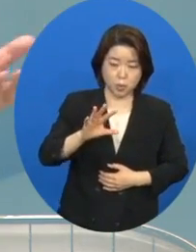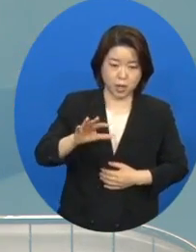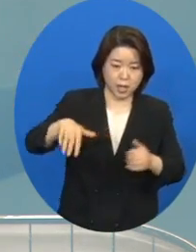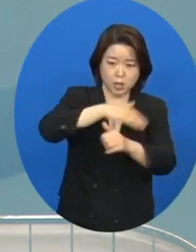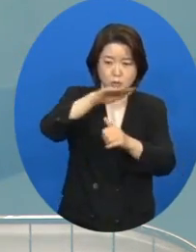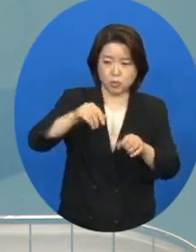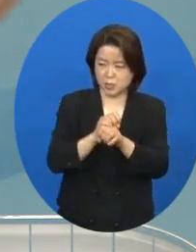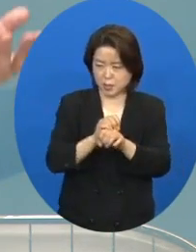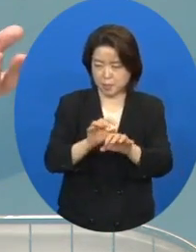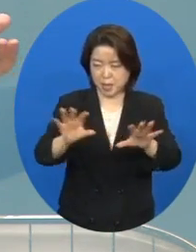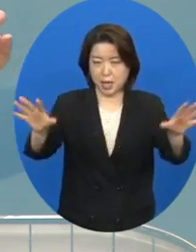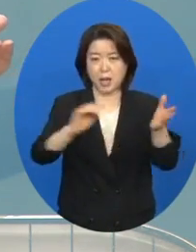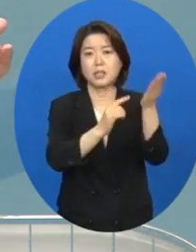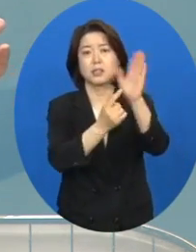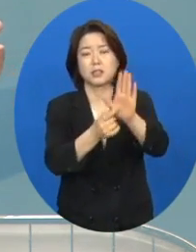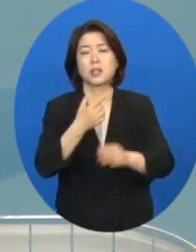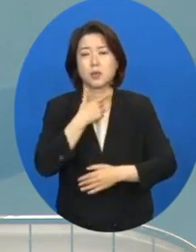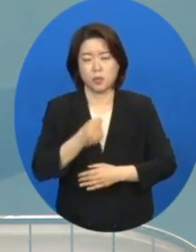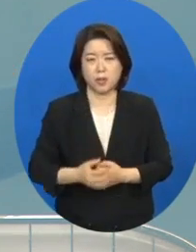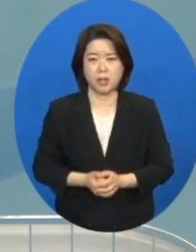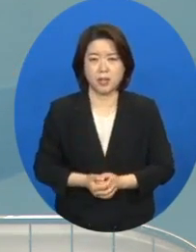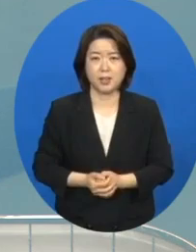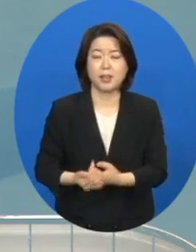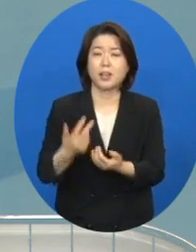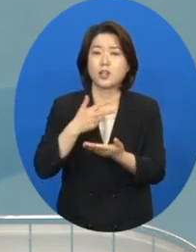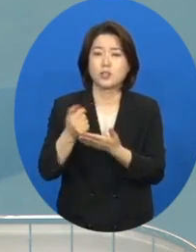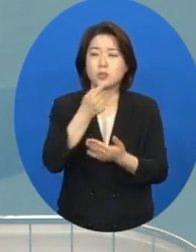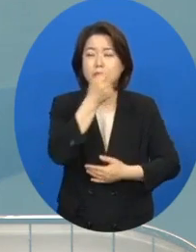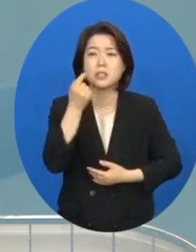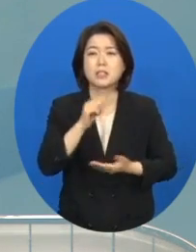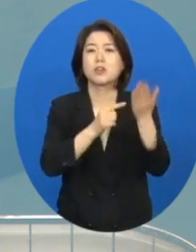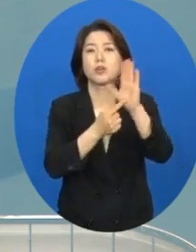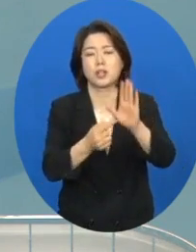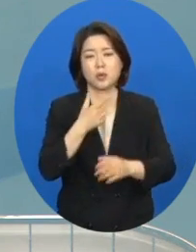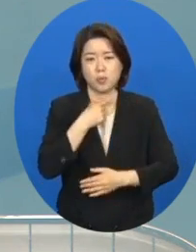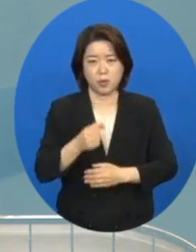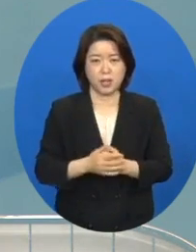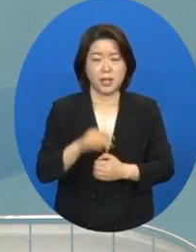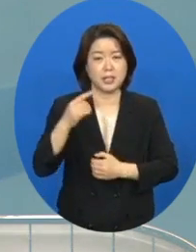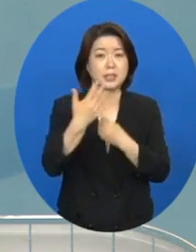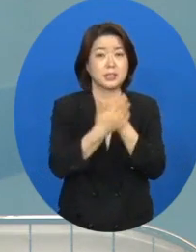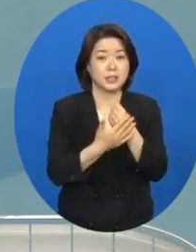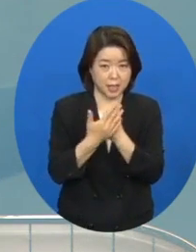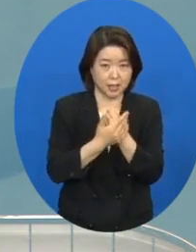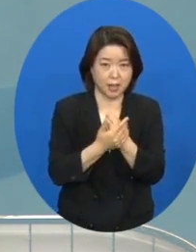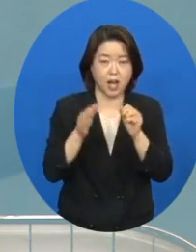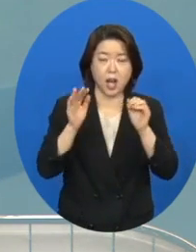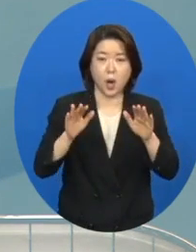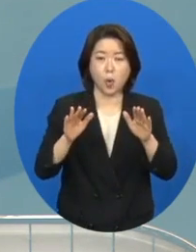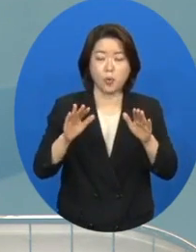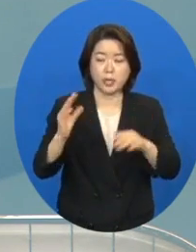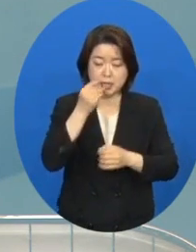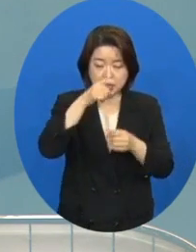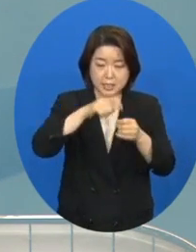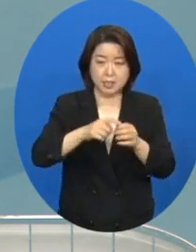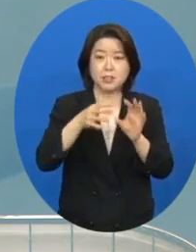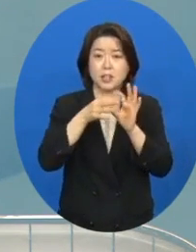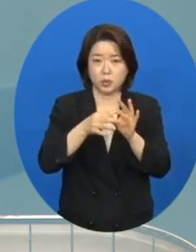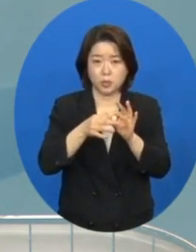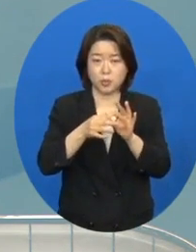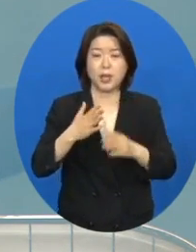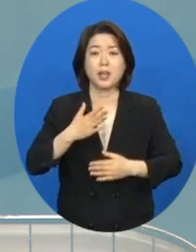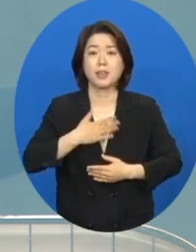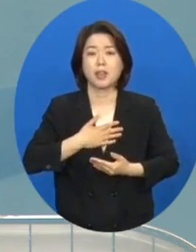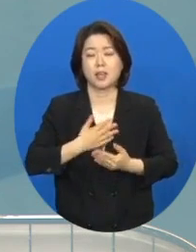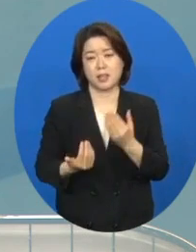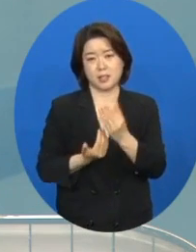주변 사람들에게 드러나기 원합니다. 주님이 증거되기 원합니다. 그 은혜가 오늘 이 성찬을 통하여